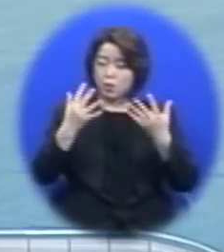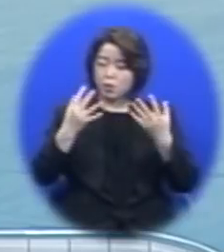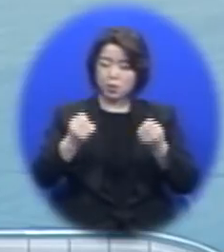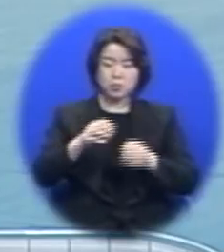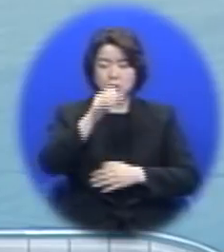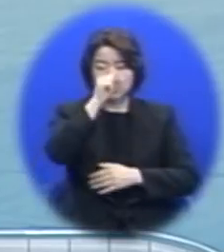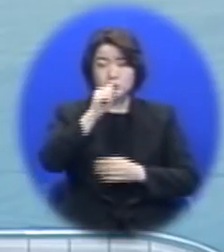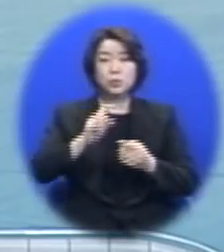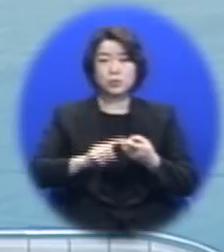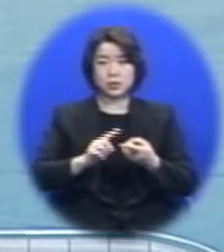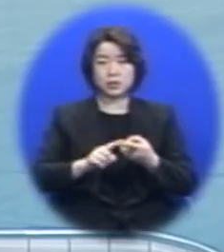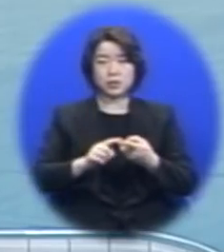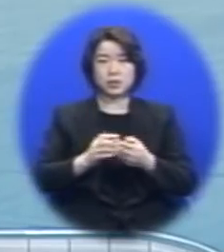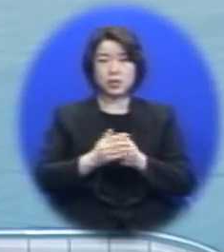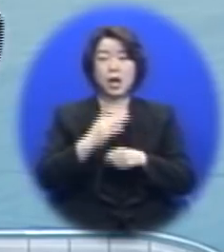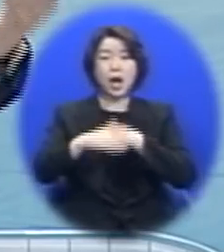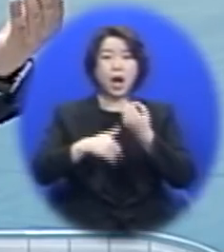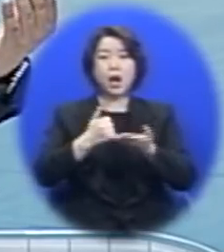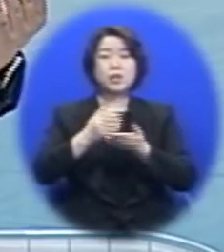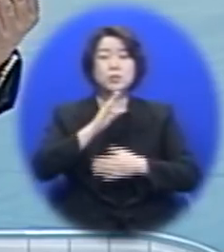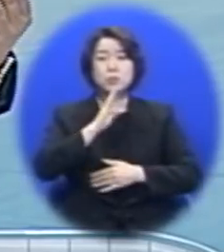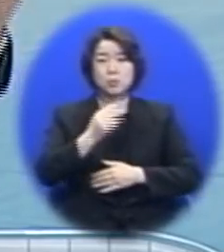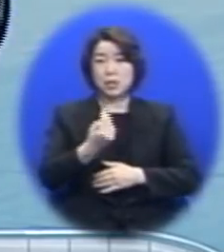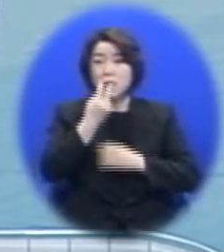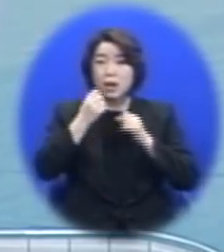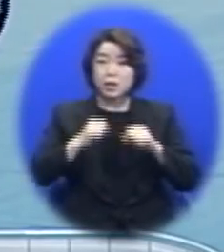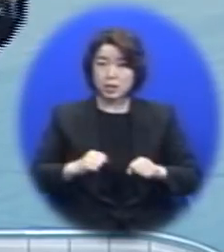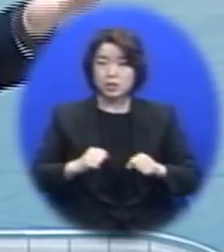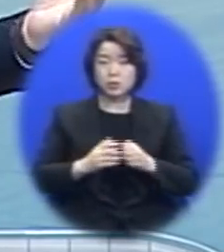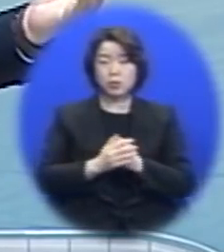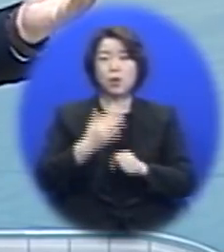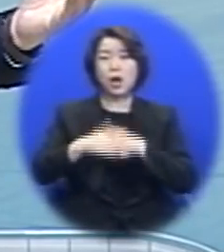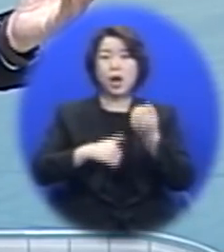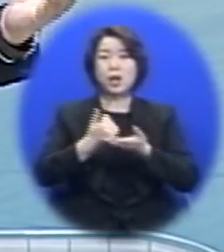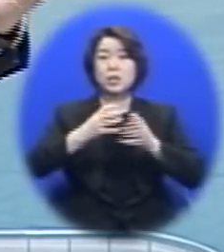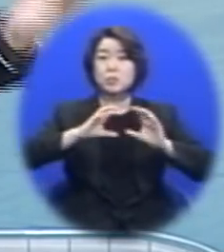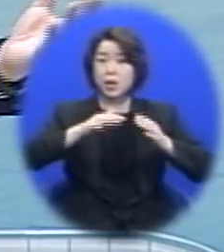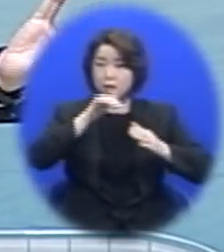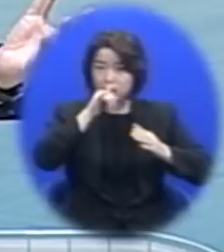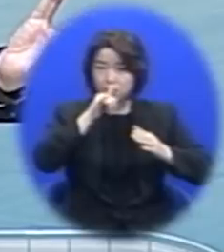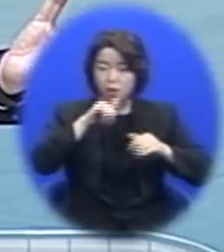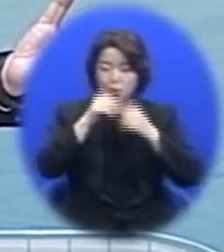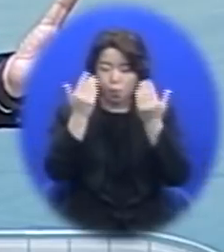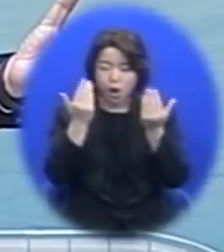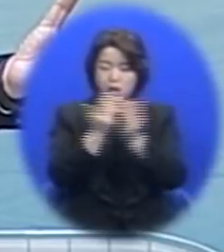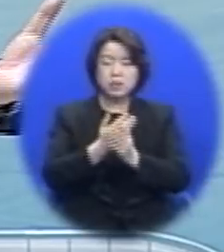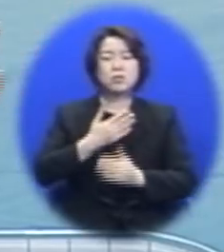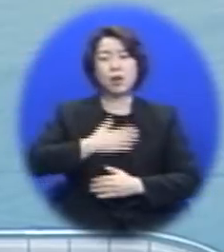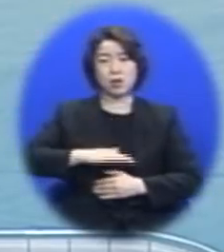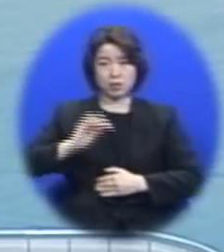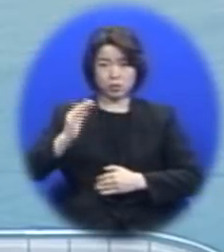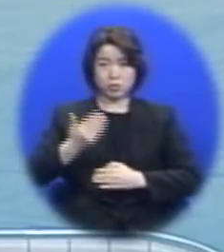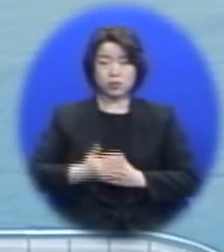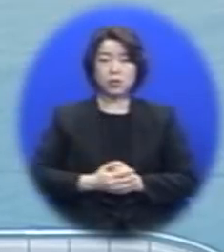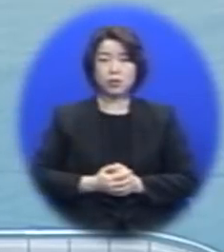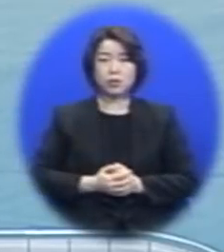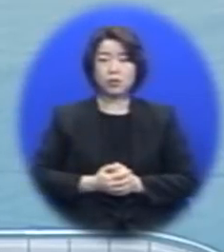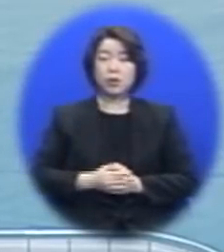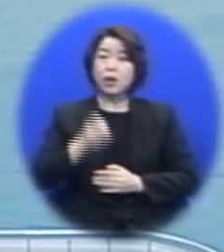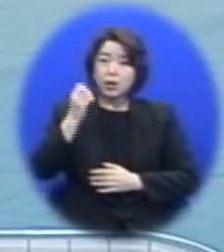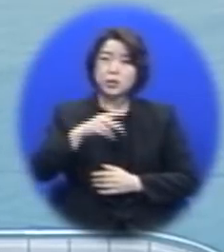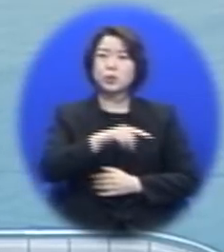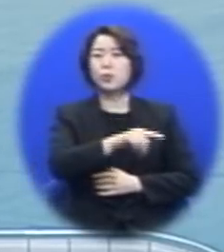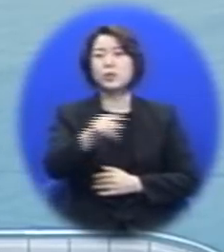얼마나 좋은지 하나님이 정말 살아계시고 하나님의 나라가 있음을 완전히 알게 됐어요.